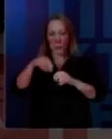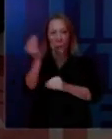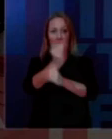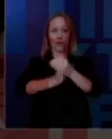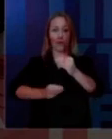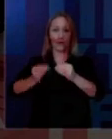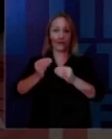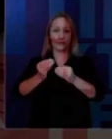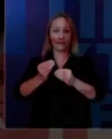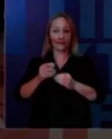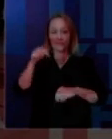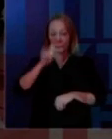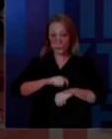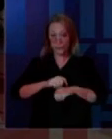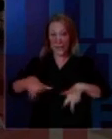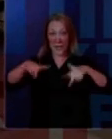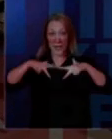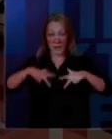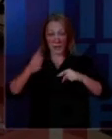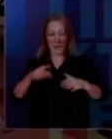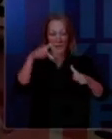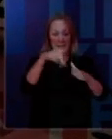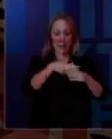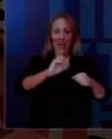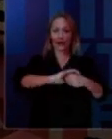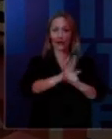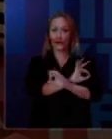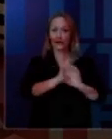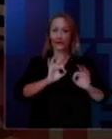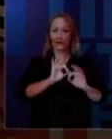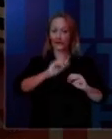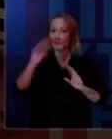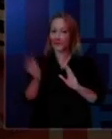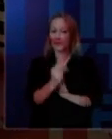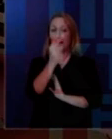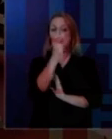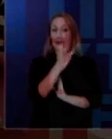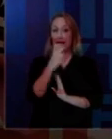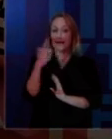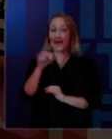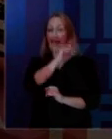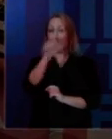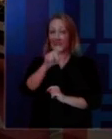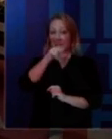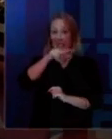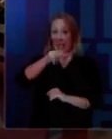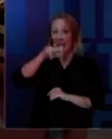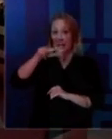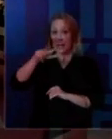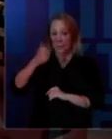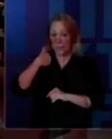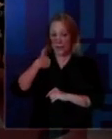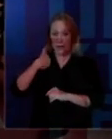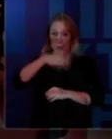Σήμερα η κυβέρνηση έχει τα ταμεία γεμάτα από τα 37 περίπου δισεκατομμύρια που εμείς